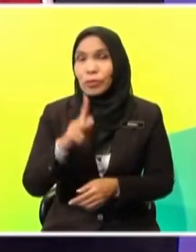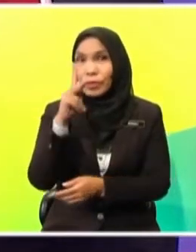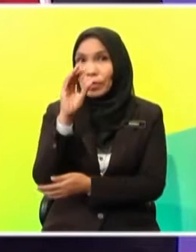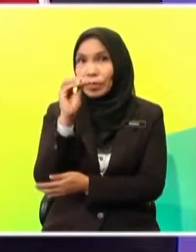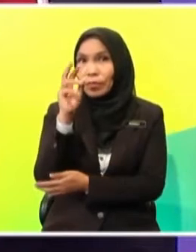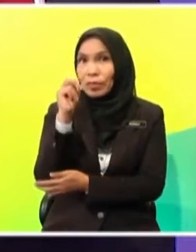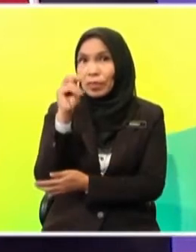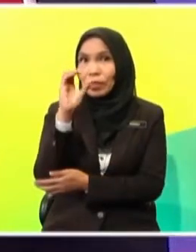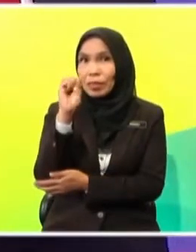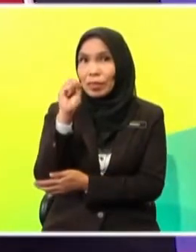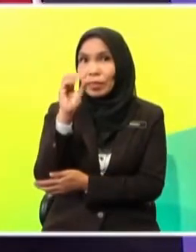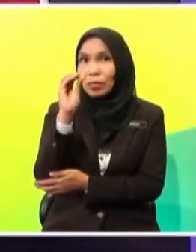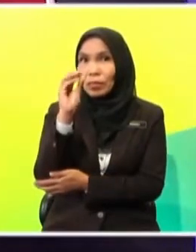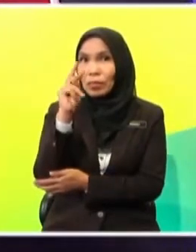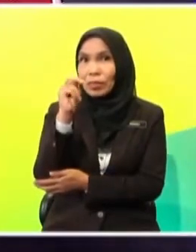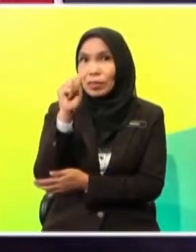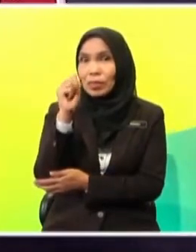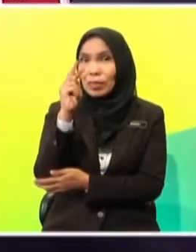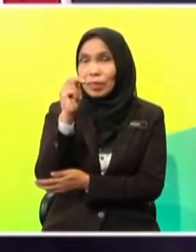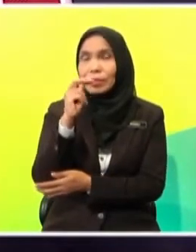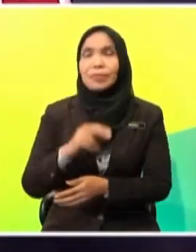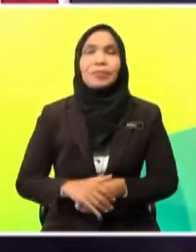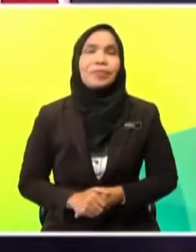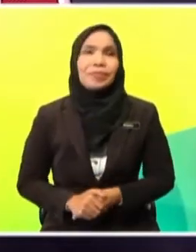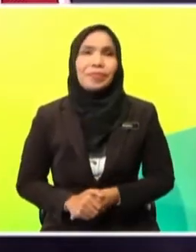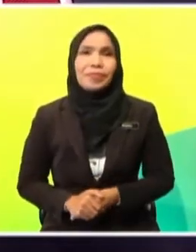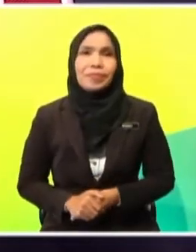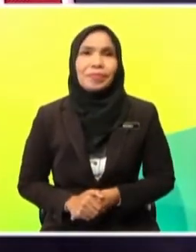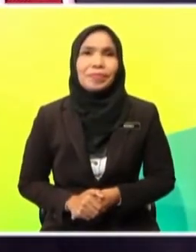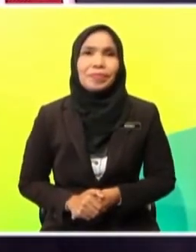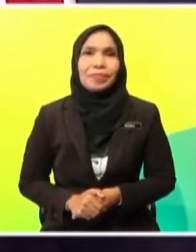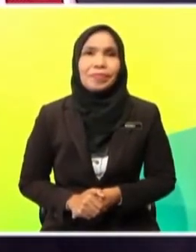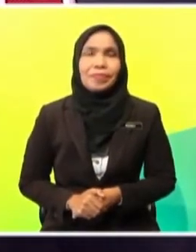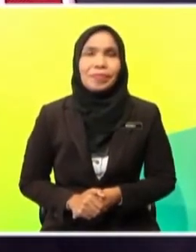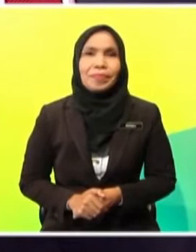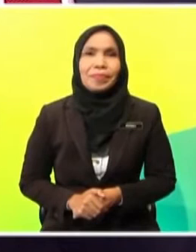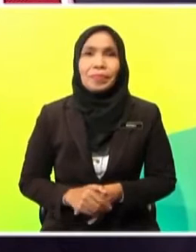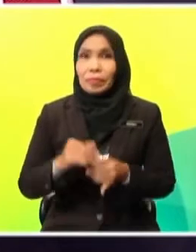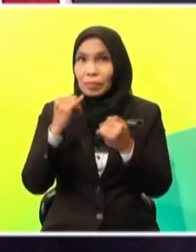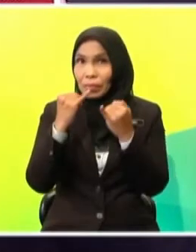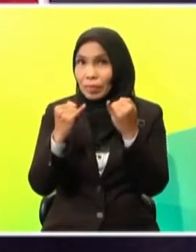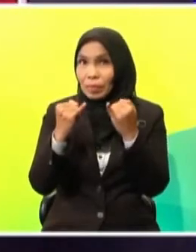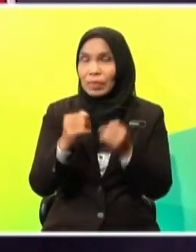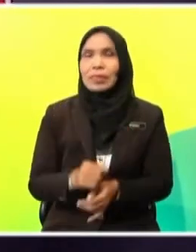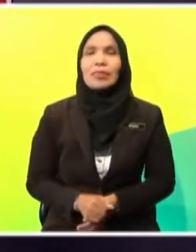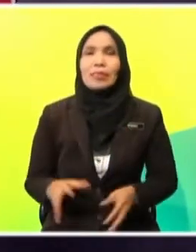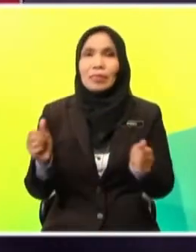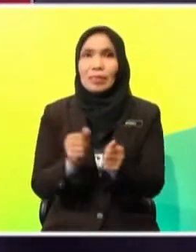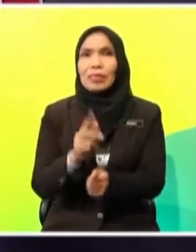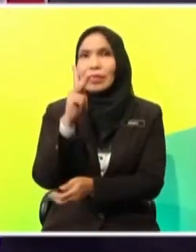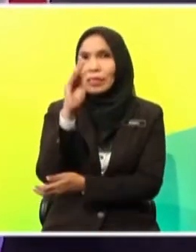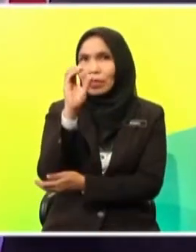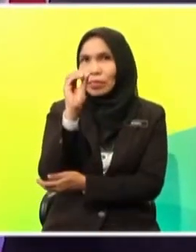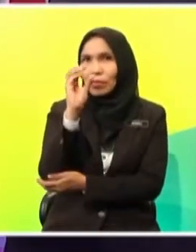murid di rumah pun kena tahu setiap perkataan mesti diakhiri dengan huruf konsonan dan